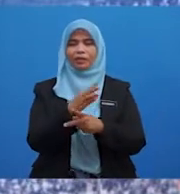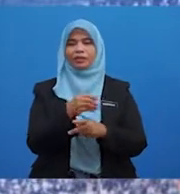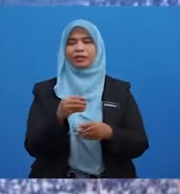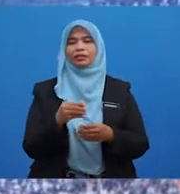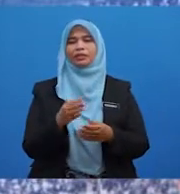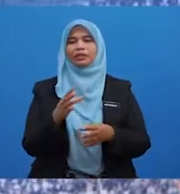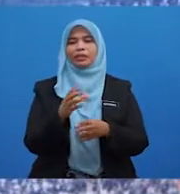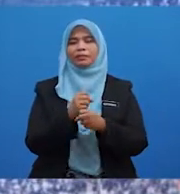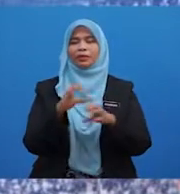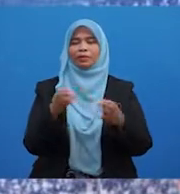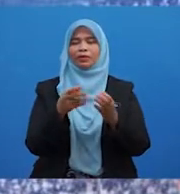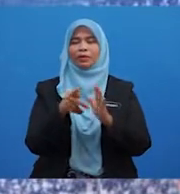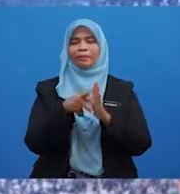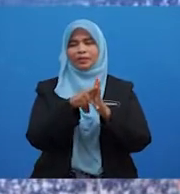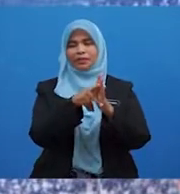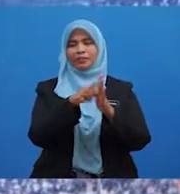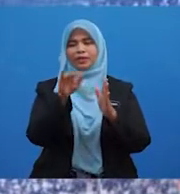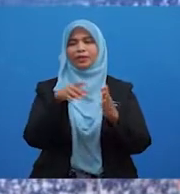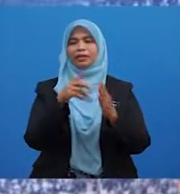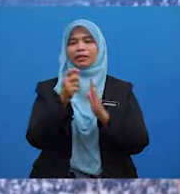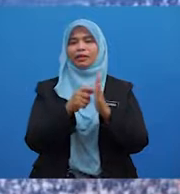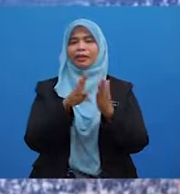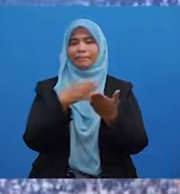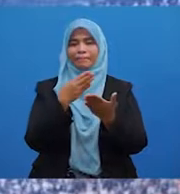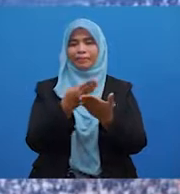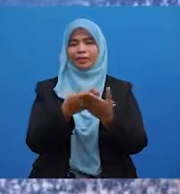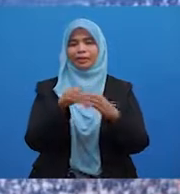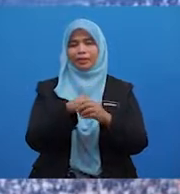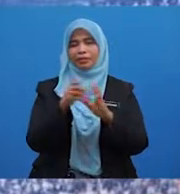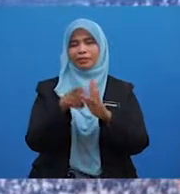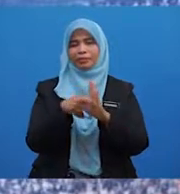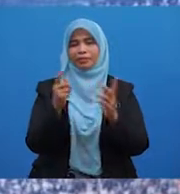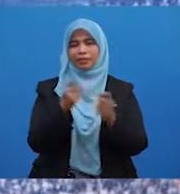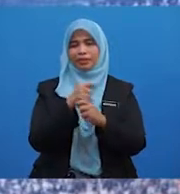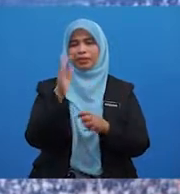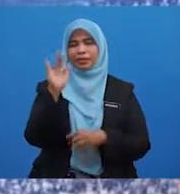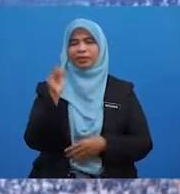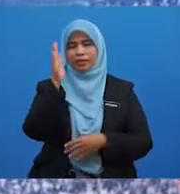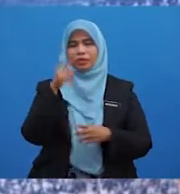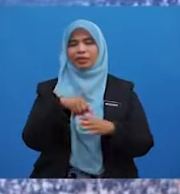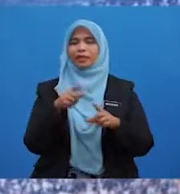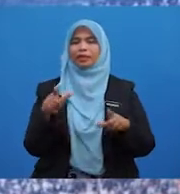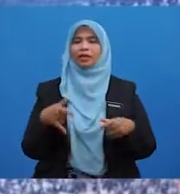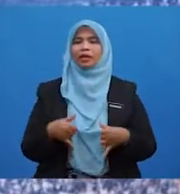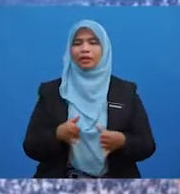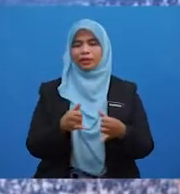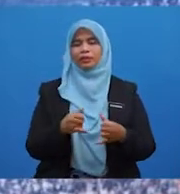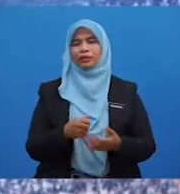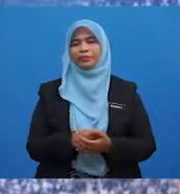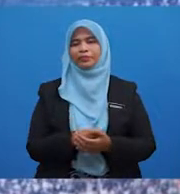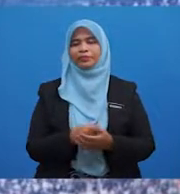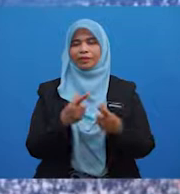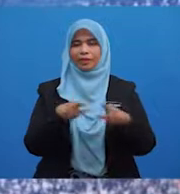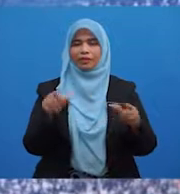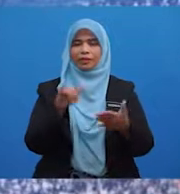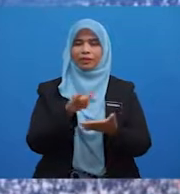dapat membuat persembahan yang terbaik dalam pertandingan yang akan dilalui olehnya. Selain